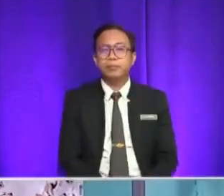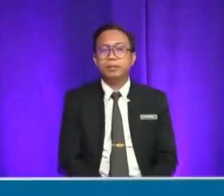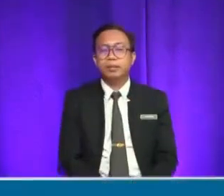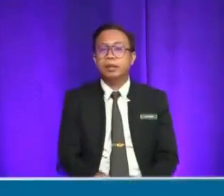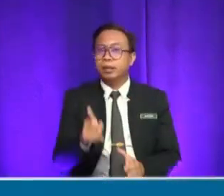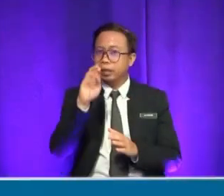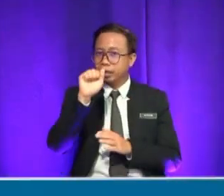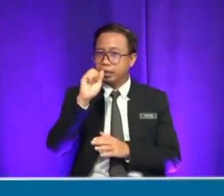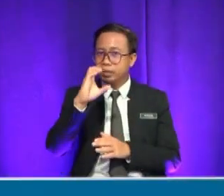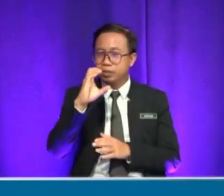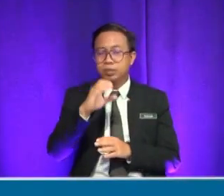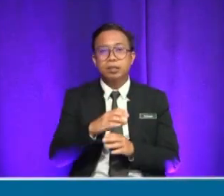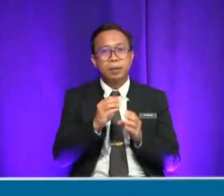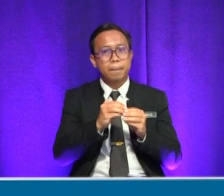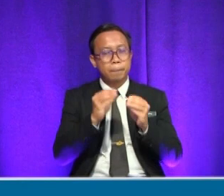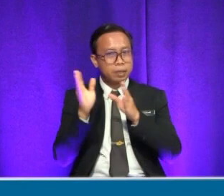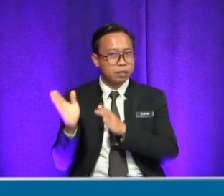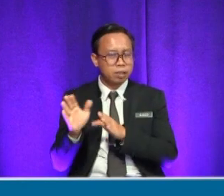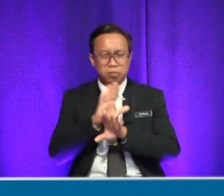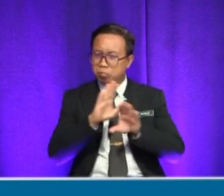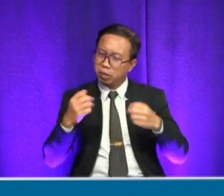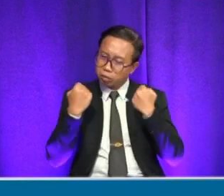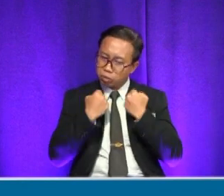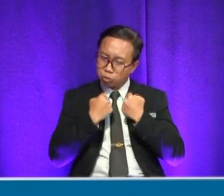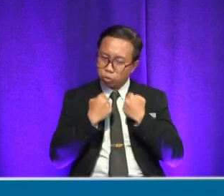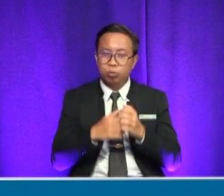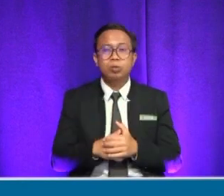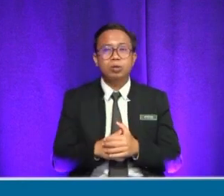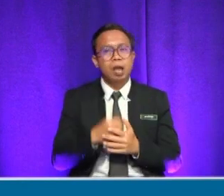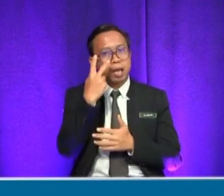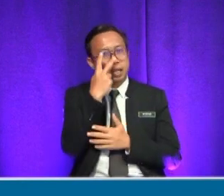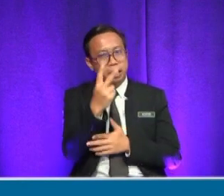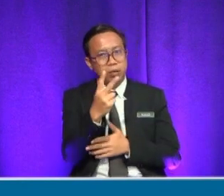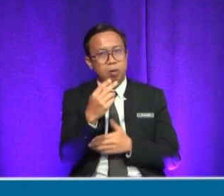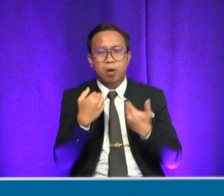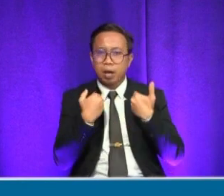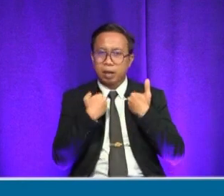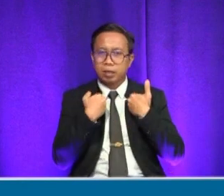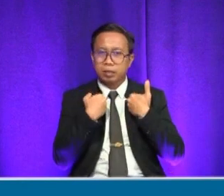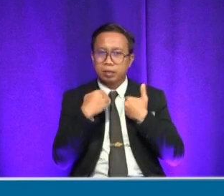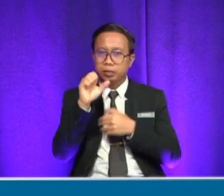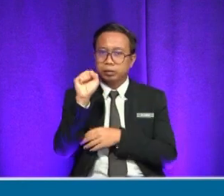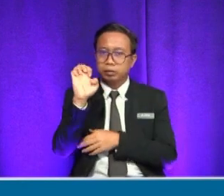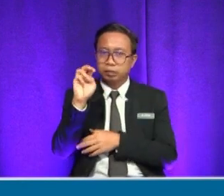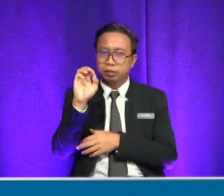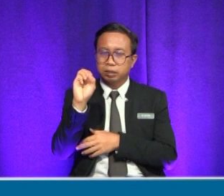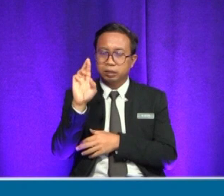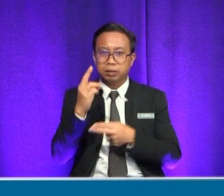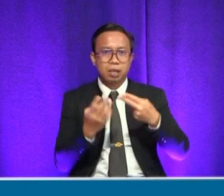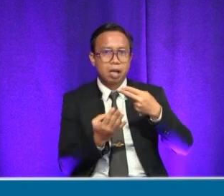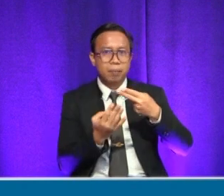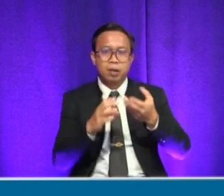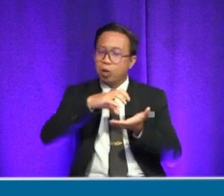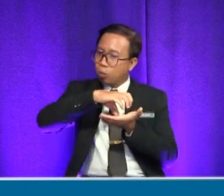penyaman udara unit pisah anda tidak sejuk. Okey, hasil pemerhatian didapati sensor haba telah